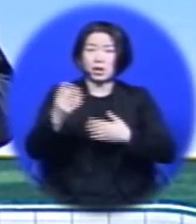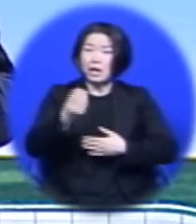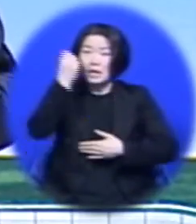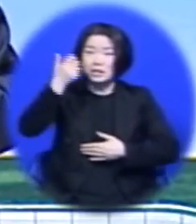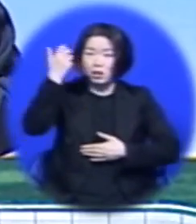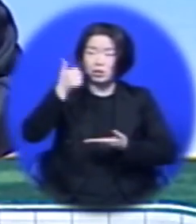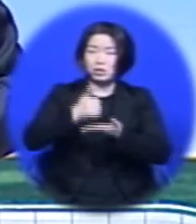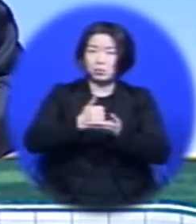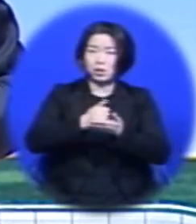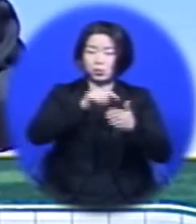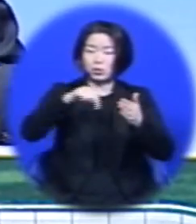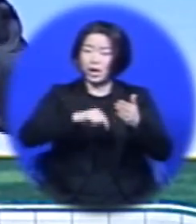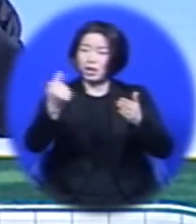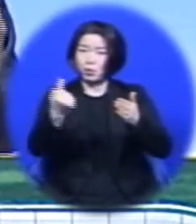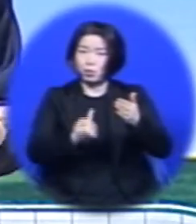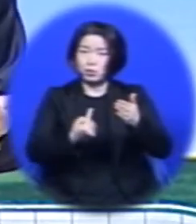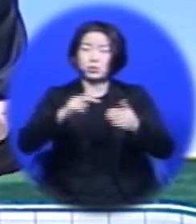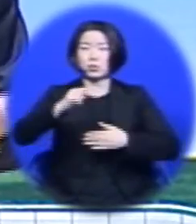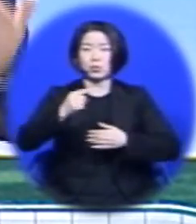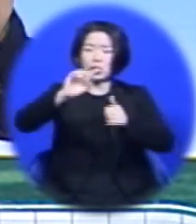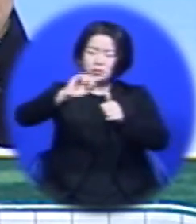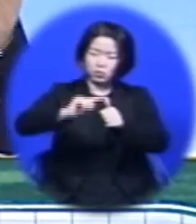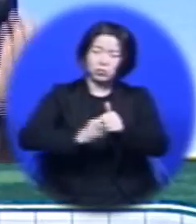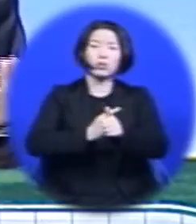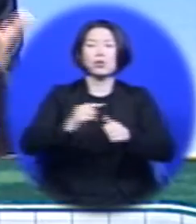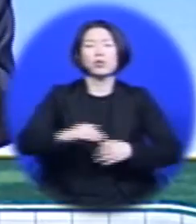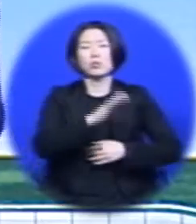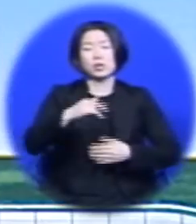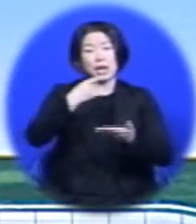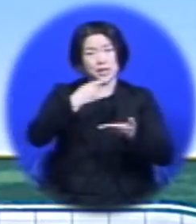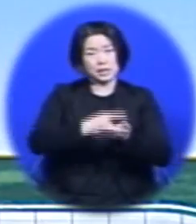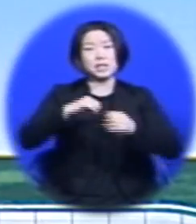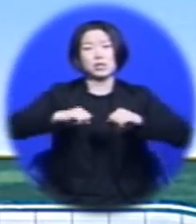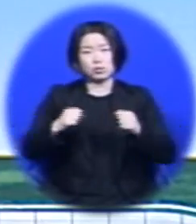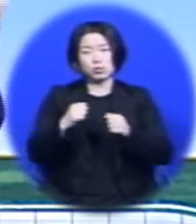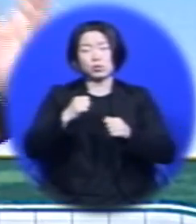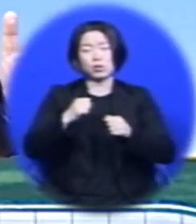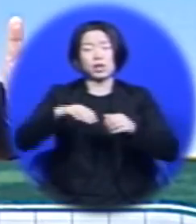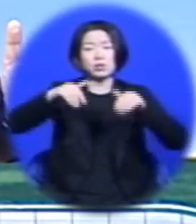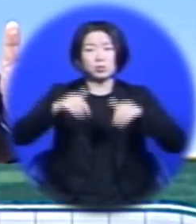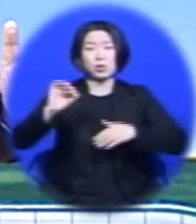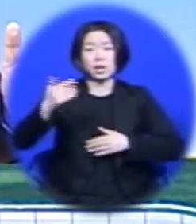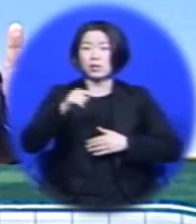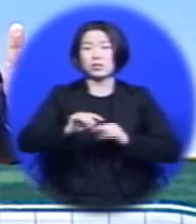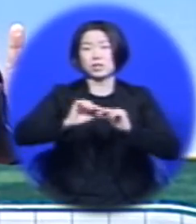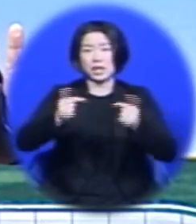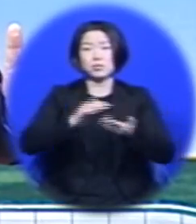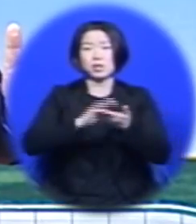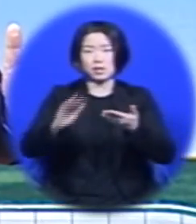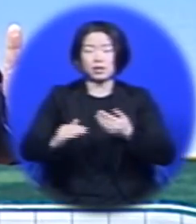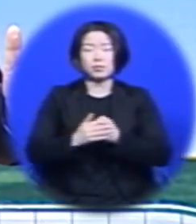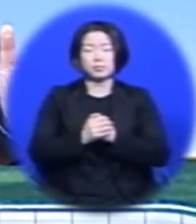오셨다고 해서 저절로 우리가 보위에 종과 순종의 종이 되는 것은 아니라는 겁니다